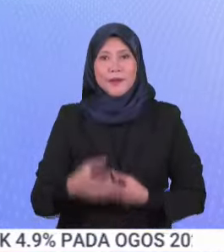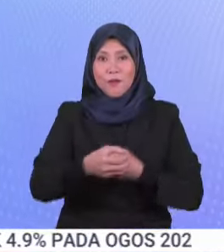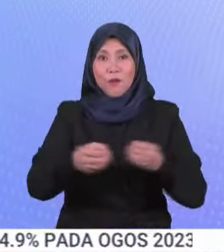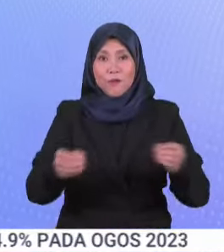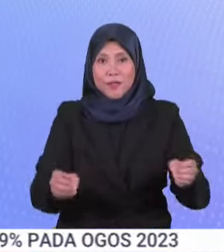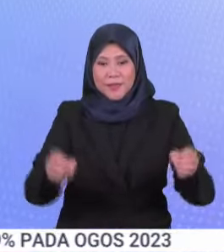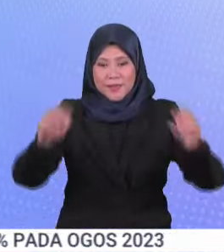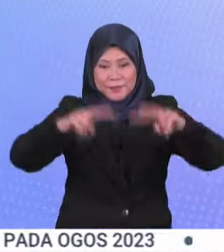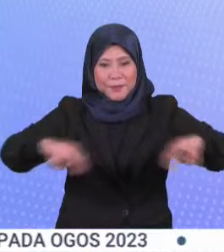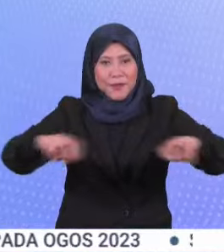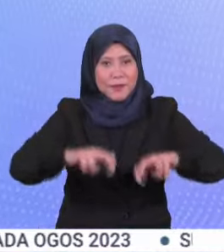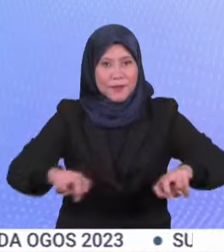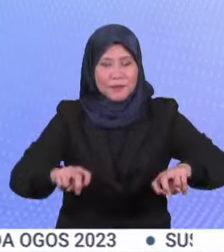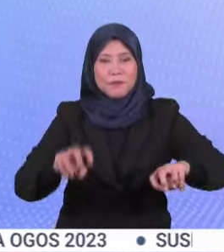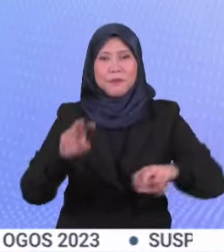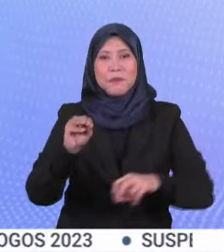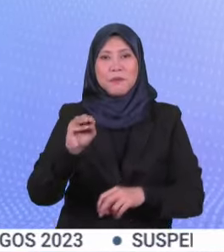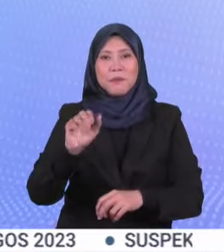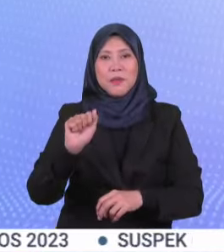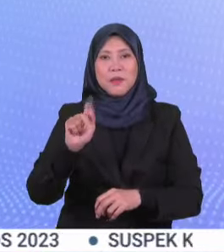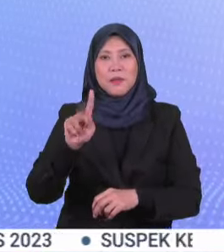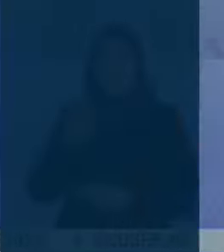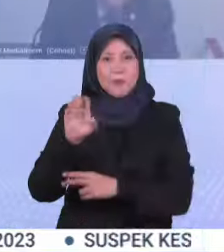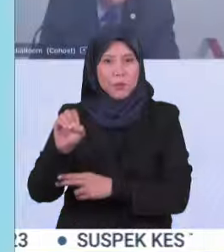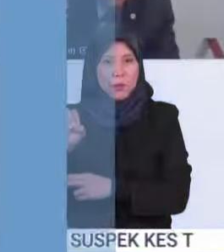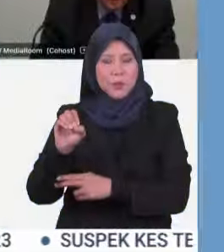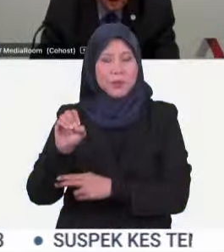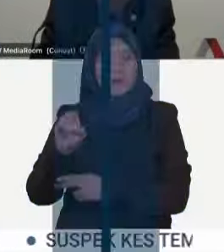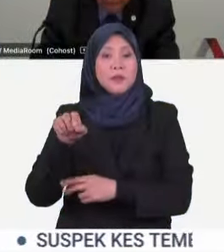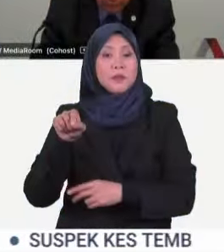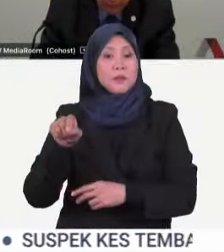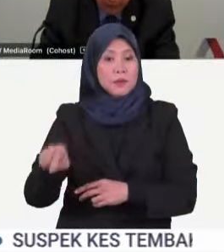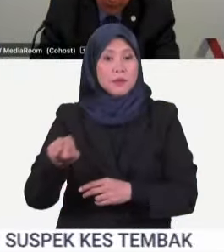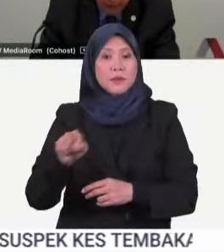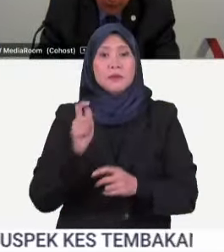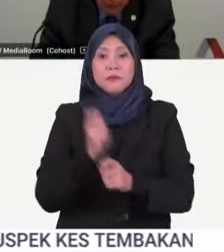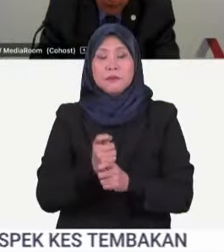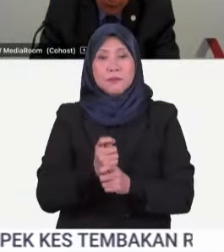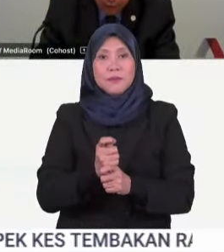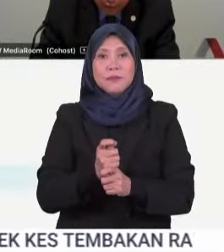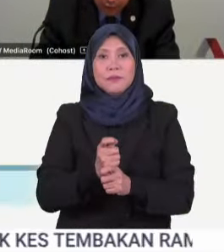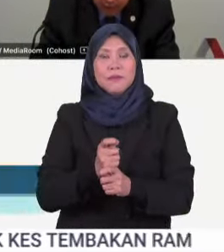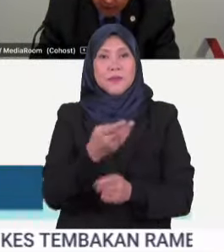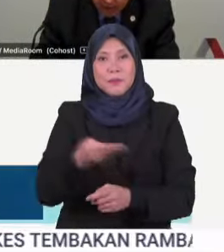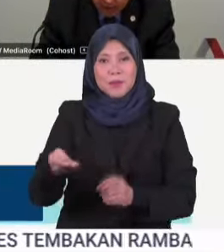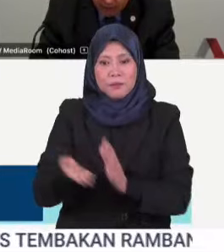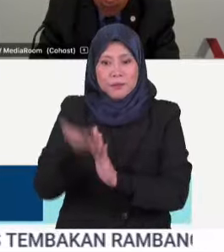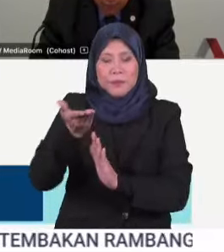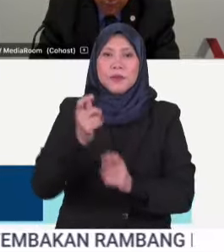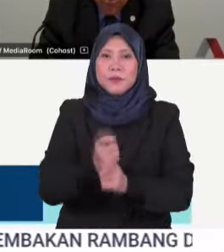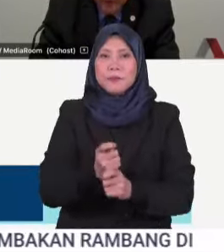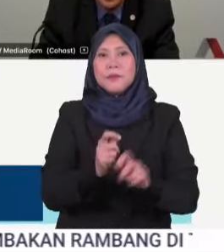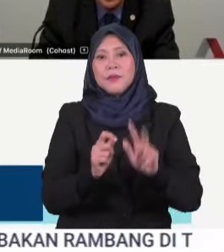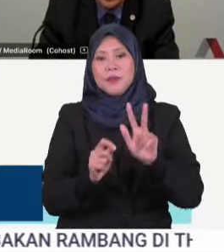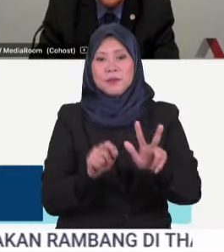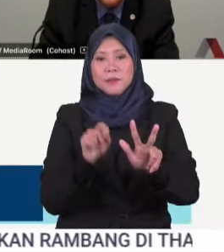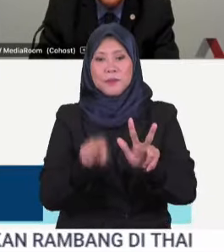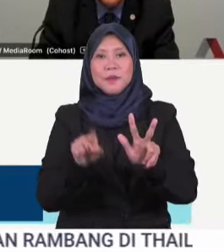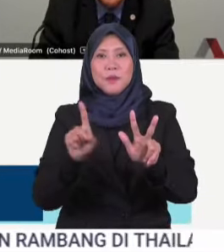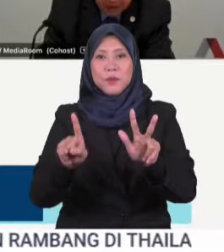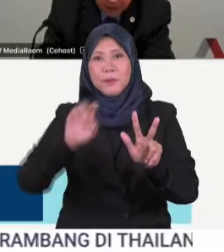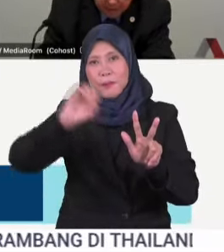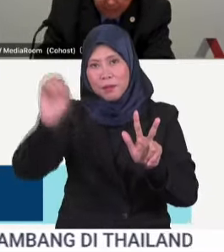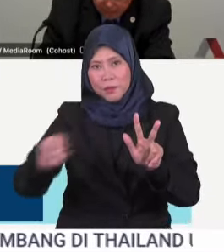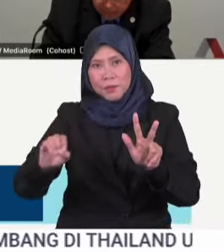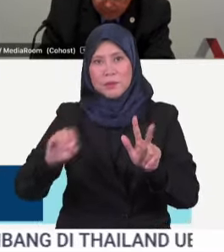Pejabat Penyelidikan Makroekonomi ASEAN Plus 3, AMRO, kekalkan unjuran inflasi negara pada kadar 3.1% untuk